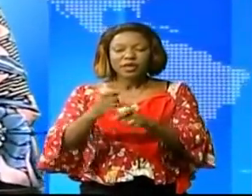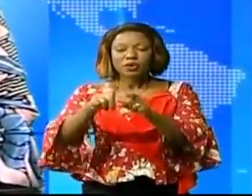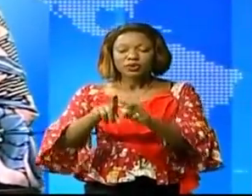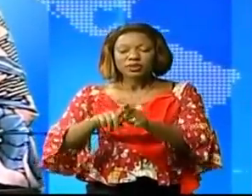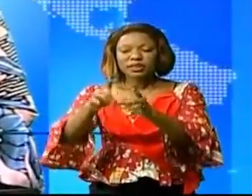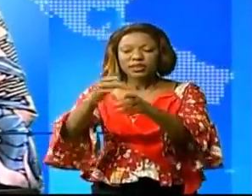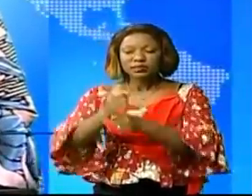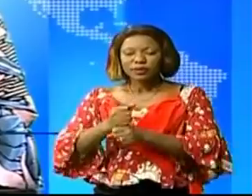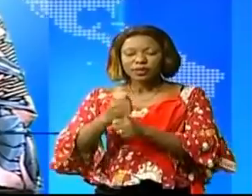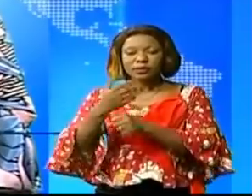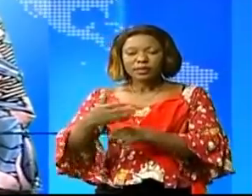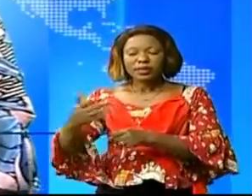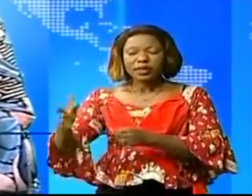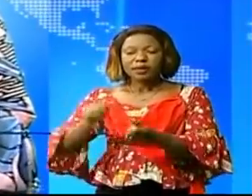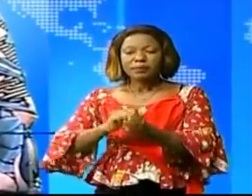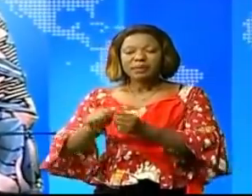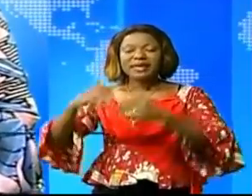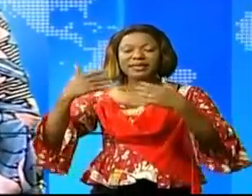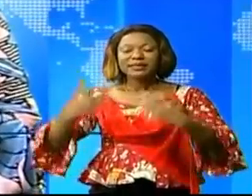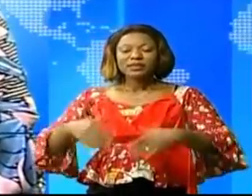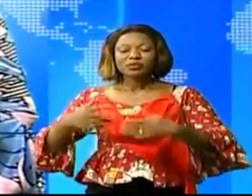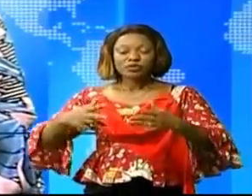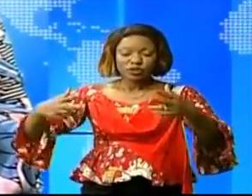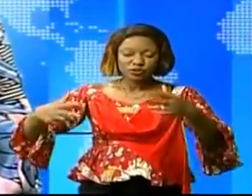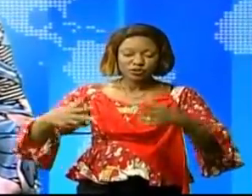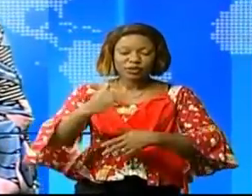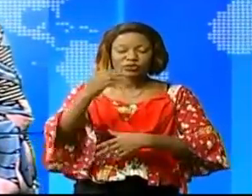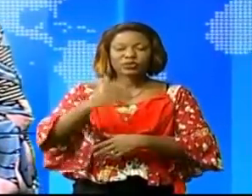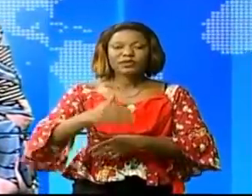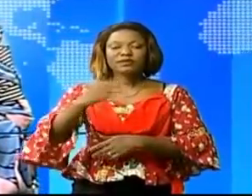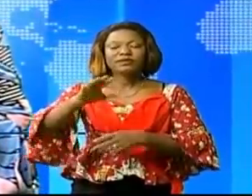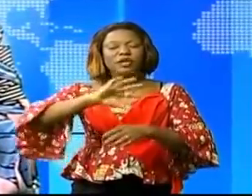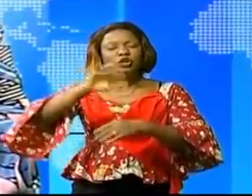réceptionné l'ouvrage par une cérémonie d'inauguration en présence de